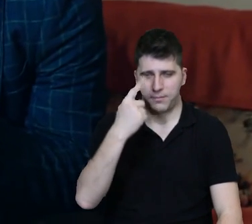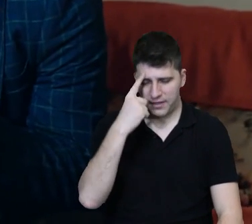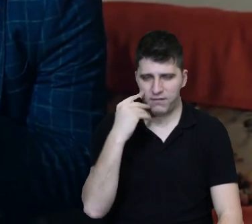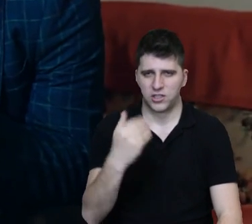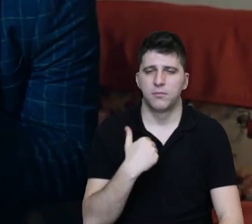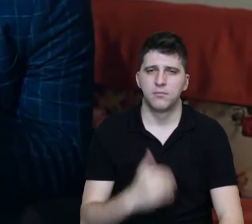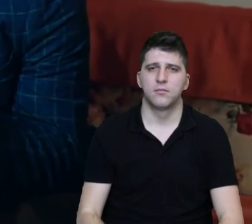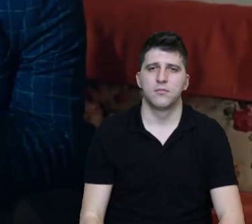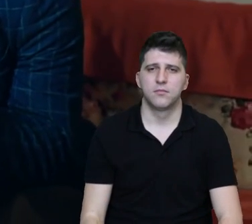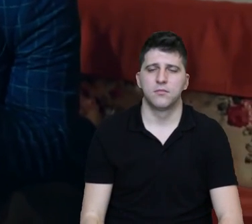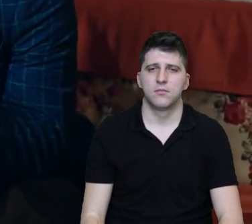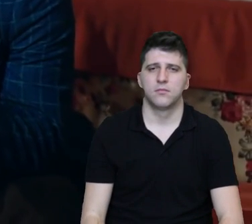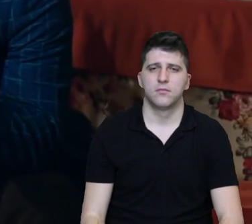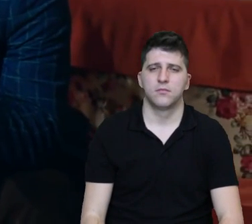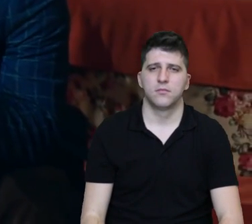bildireceğim. Nokta.